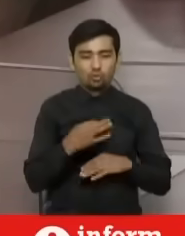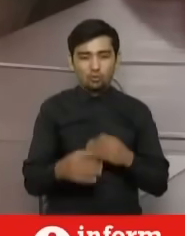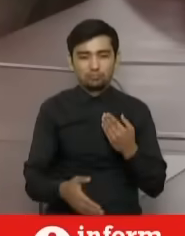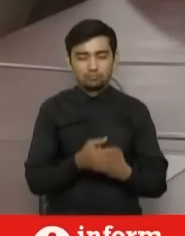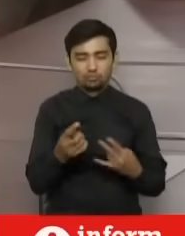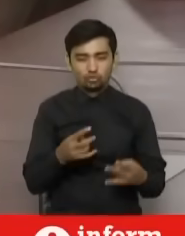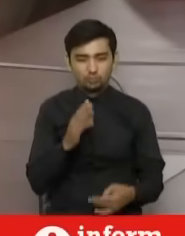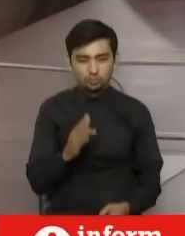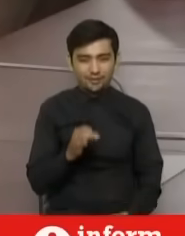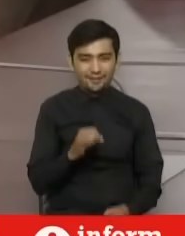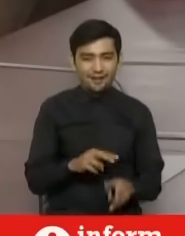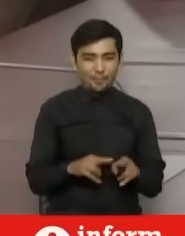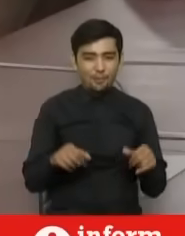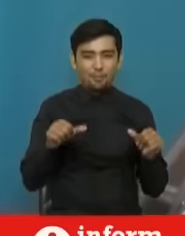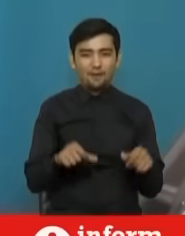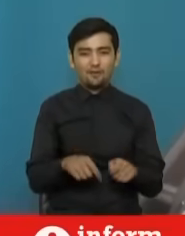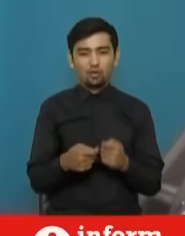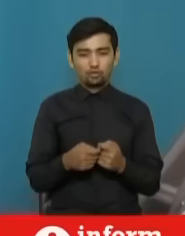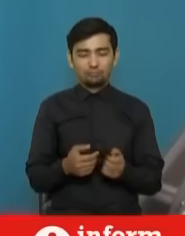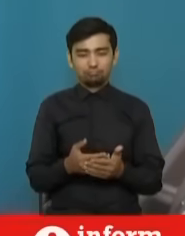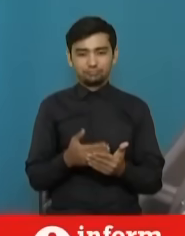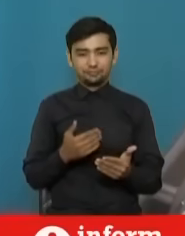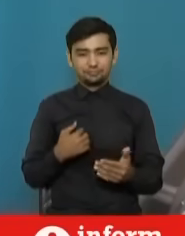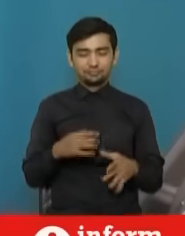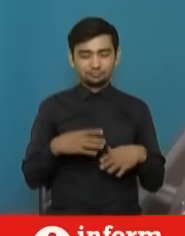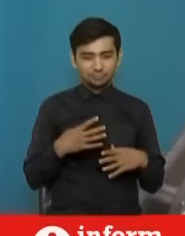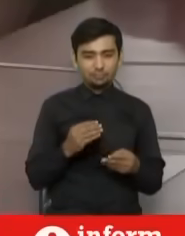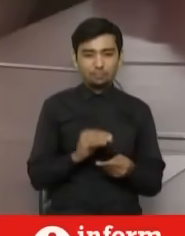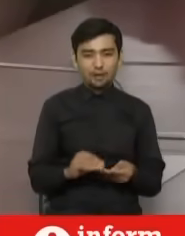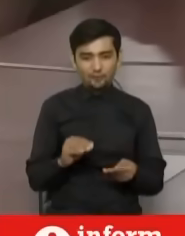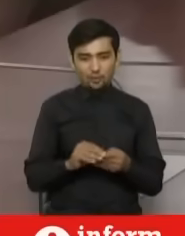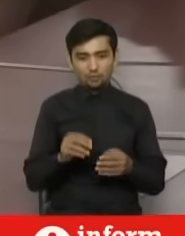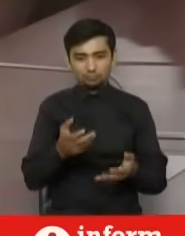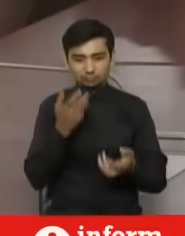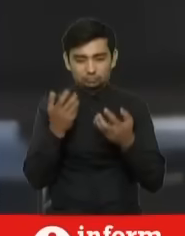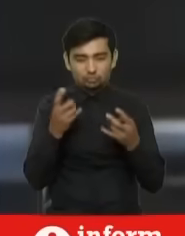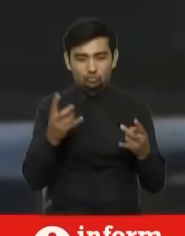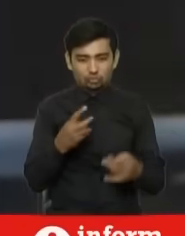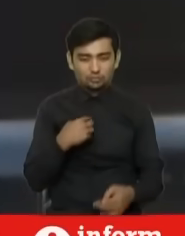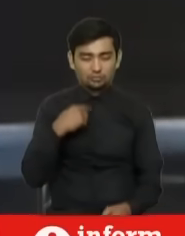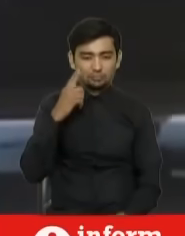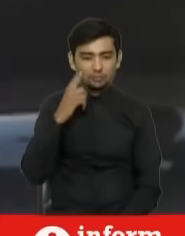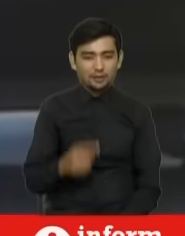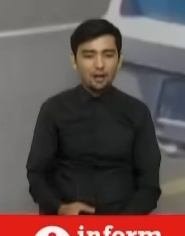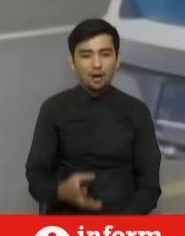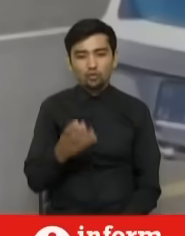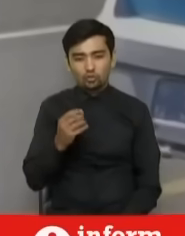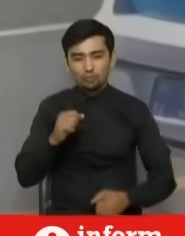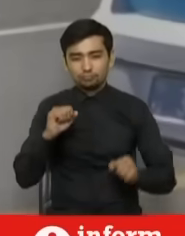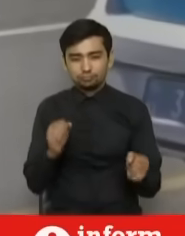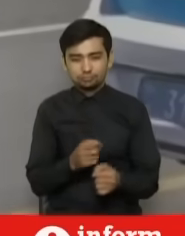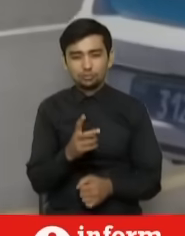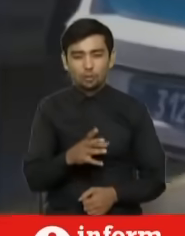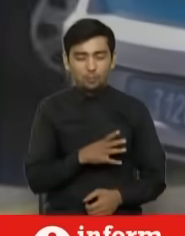қажет. Сондықтан осындай құқық бұзушылықтардың алдын алу тәсілдерін қайтадан қарау қажет деп санаймын. Бұдан бөлек жылдамдықты